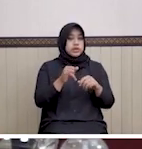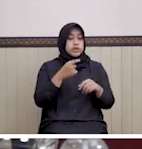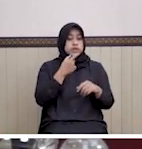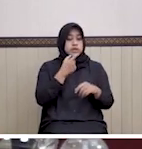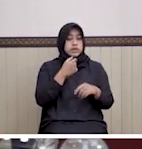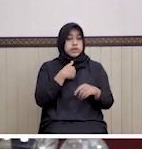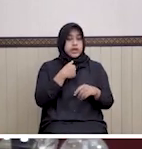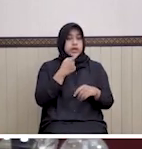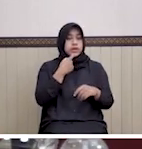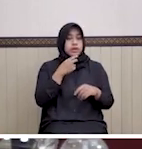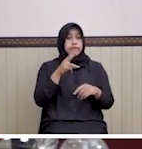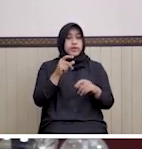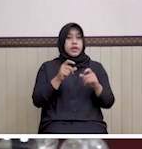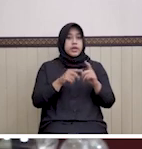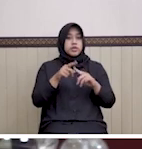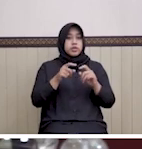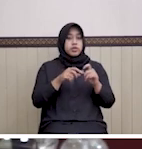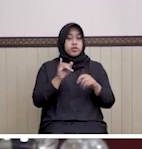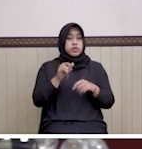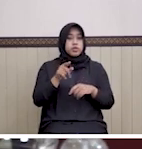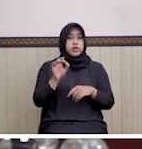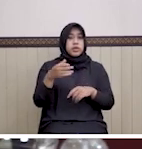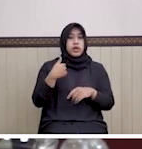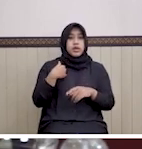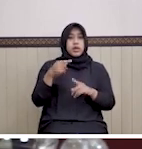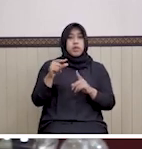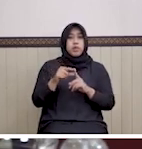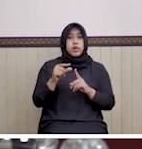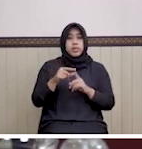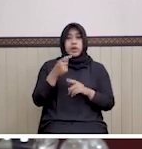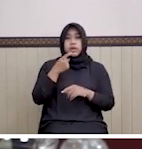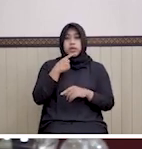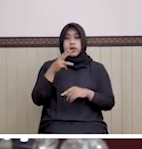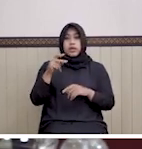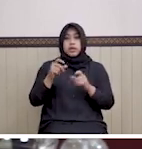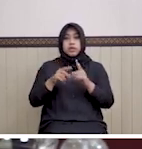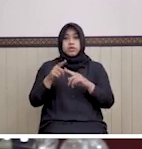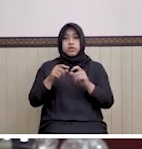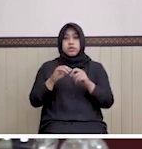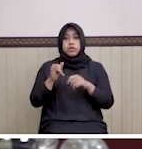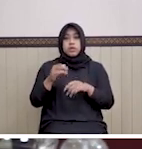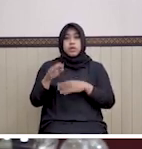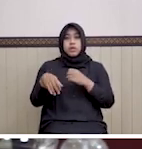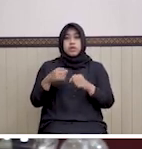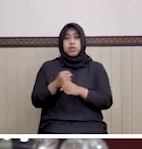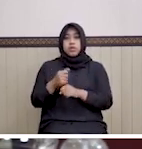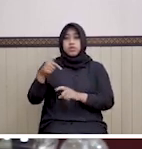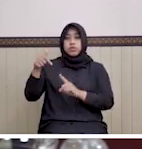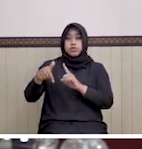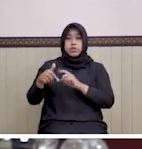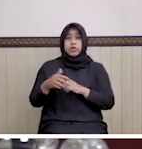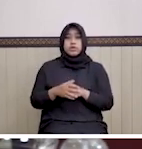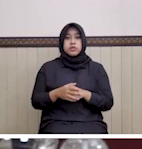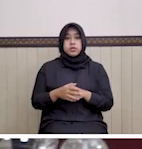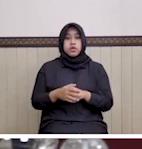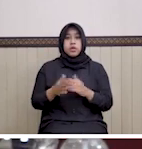restitusi restitusi itu enggak ada PP tentang restitusi tahun 2017 itu